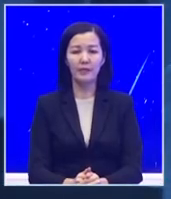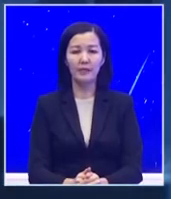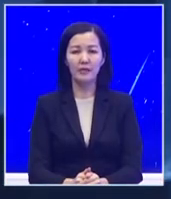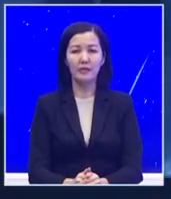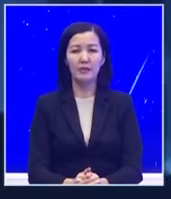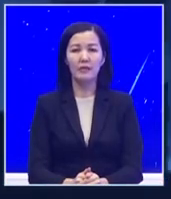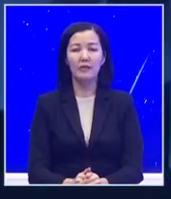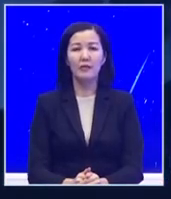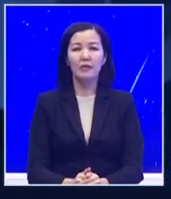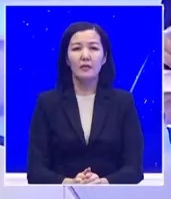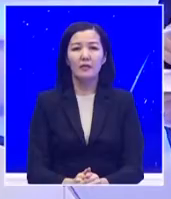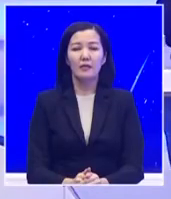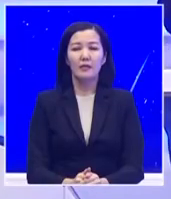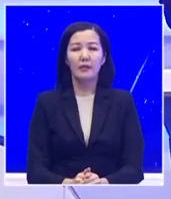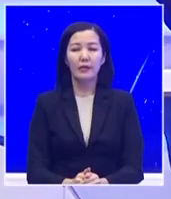Сархан ауданынан.